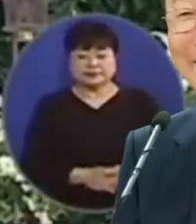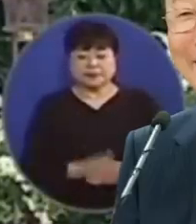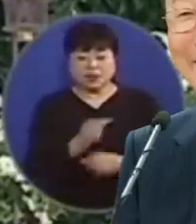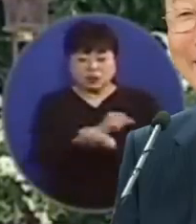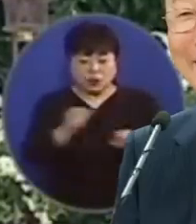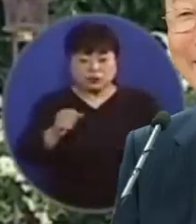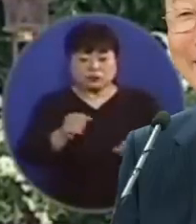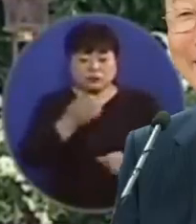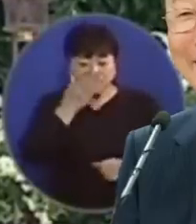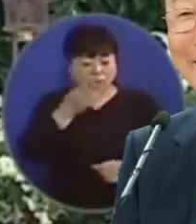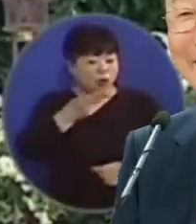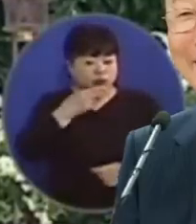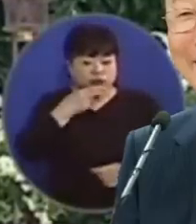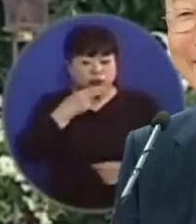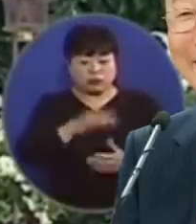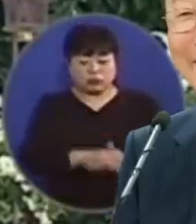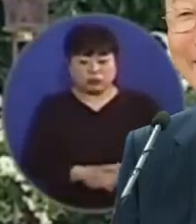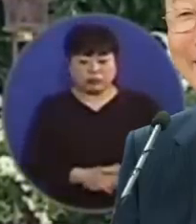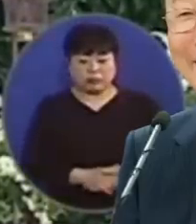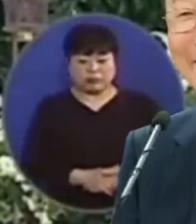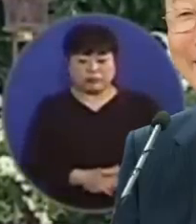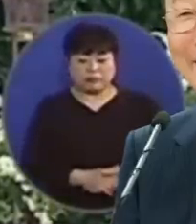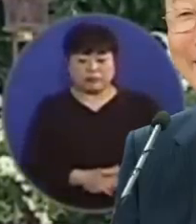용서의 가능성이 없지요.